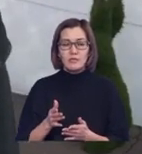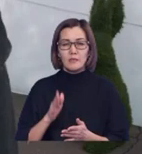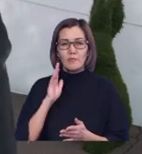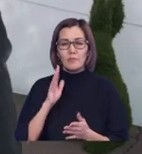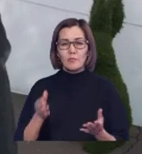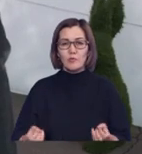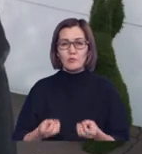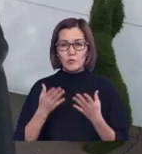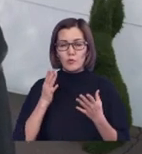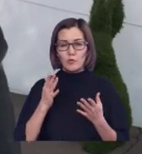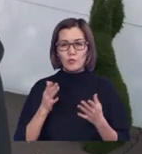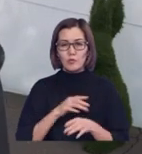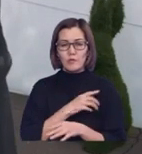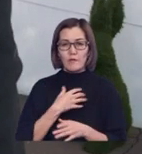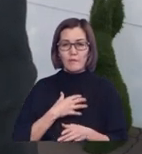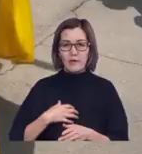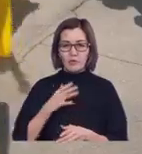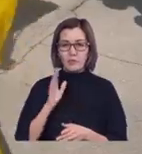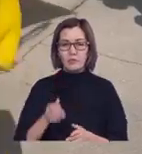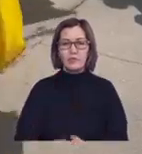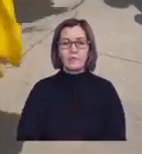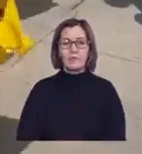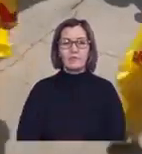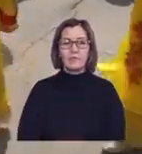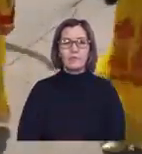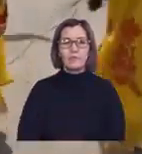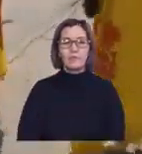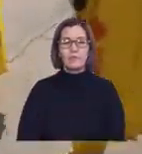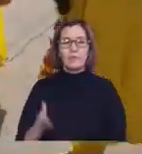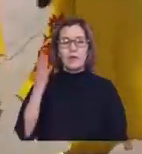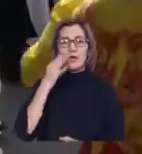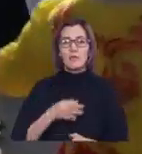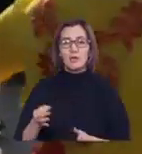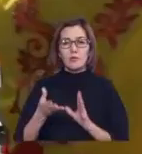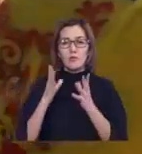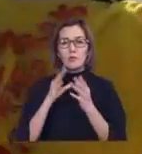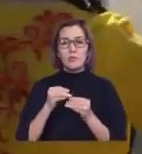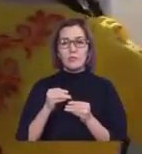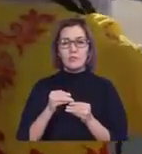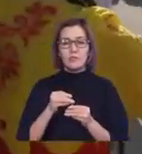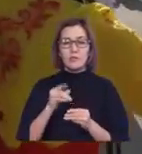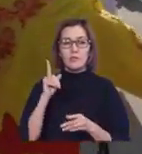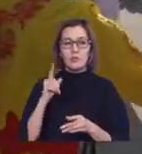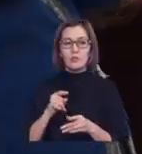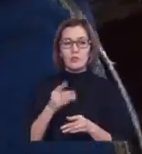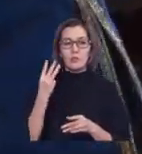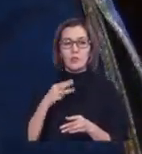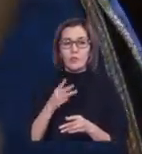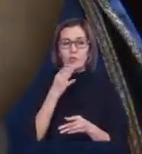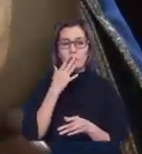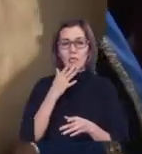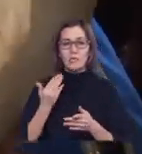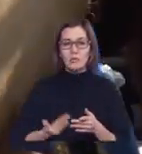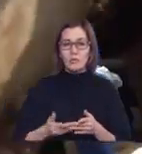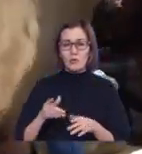Болашағымыз зор болсын, сол үшін алғыс айтамын. Ақпаратқа сүйенсек, Алматы облысында жалпы саны 105-тен аса этнос өкілдер тұрады.